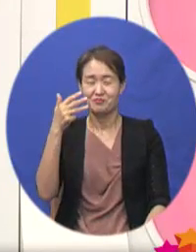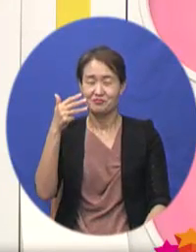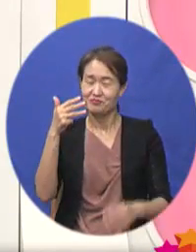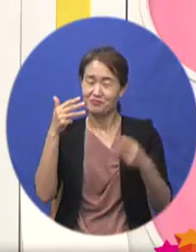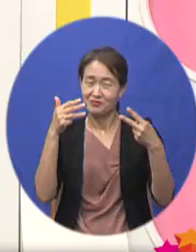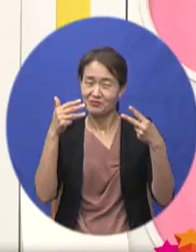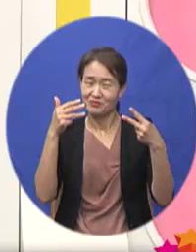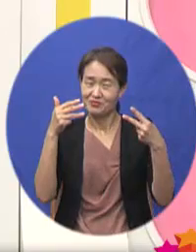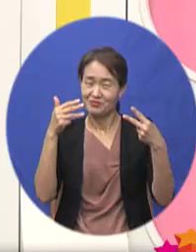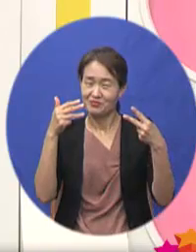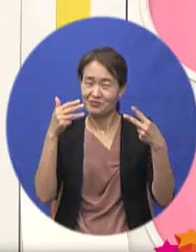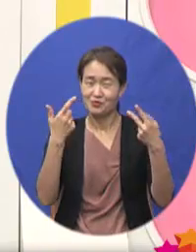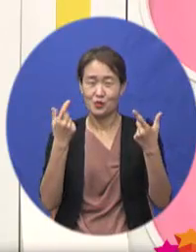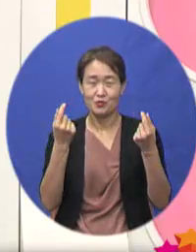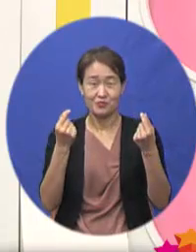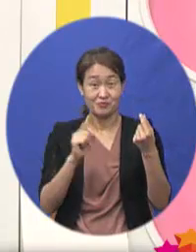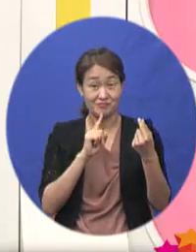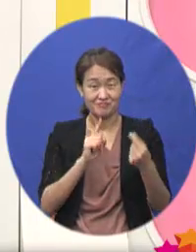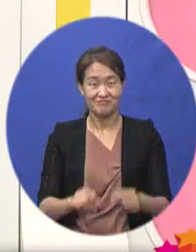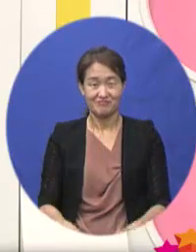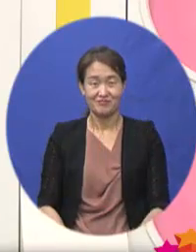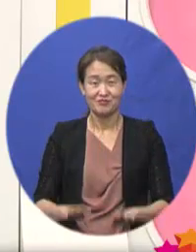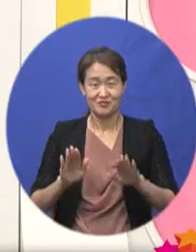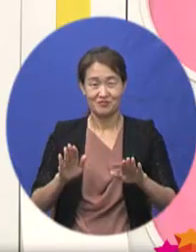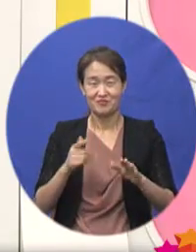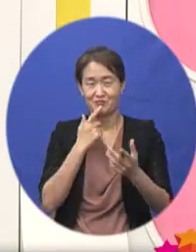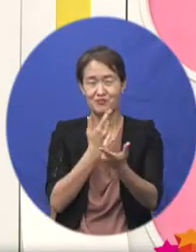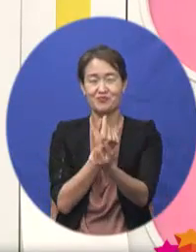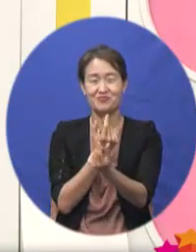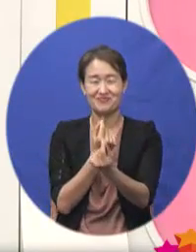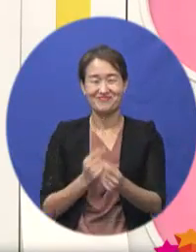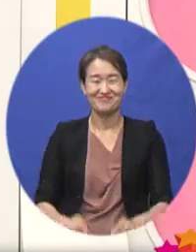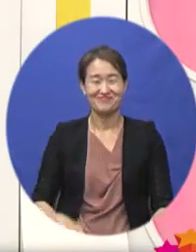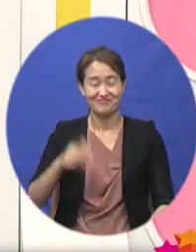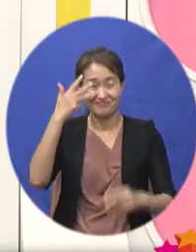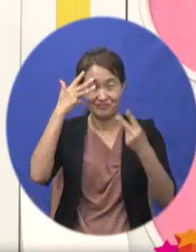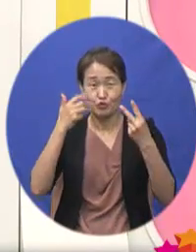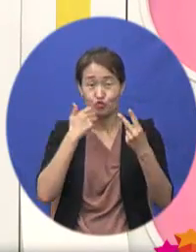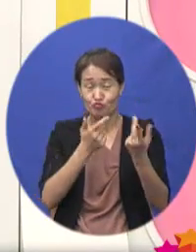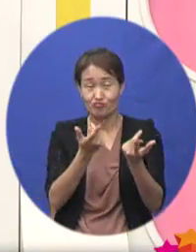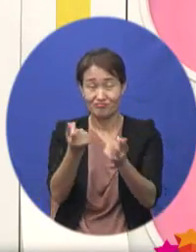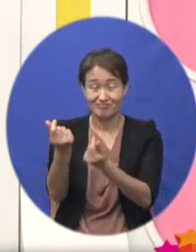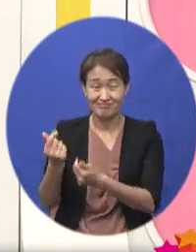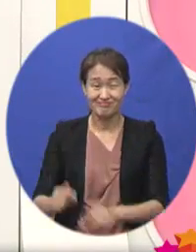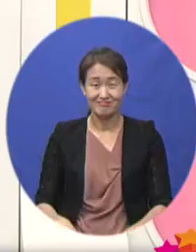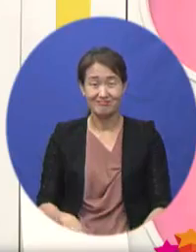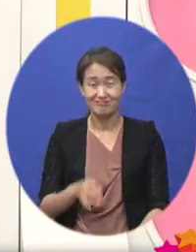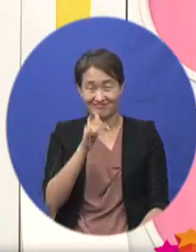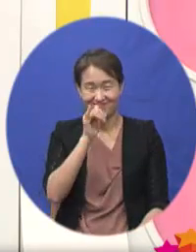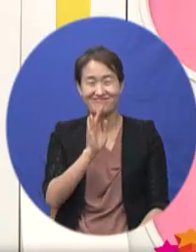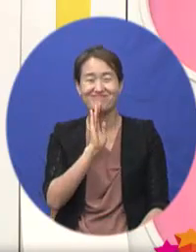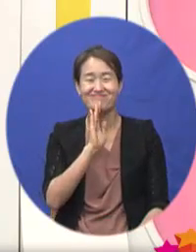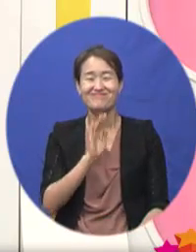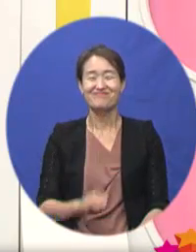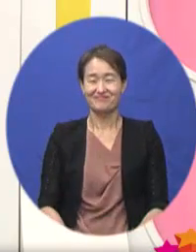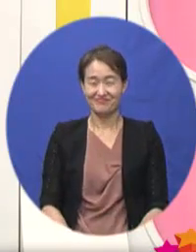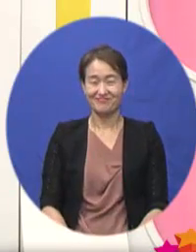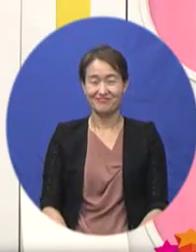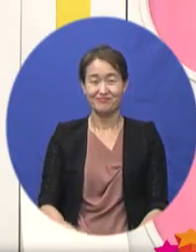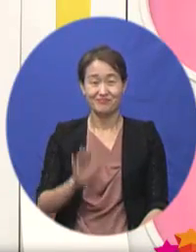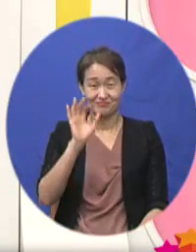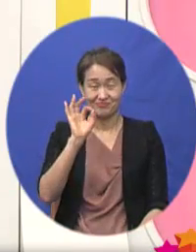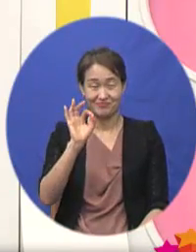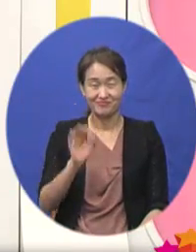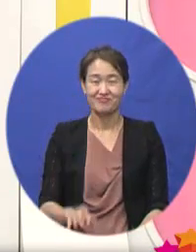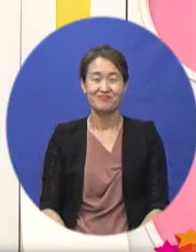예, 2대8인가? 2대8 정도. 예. 네, 저도 오늘 가르마 탔어요. 예, 2대8이란 노래도 네. 있죠. 그래요. 예. 그럼 있죠. 누구죠? 이범학